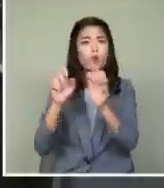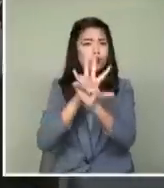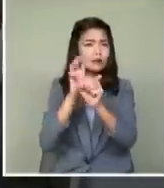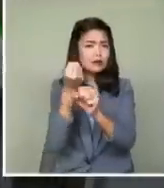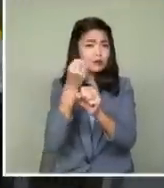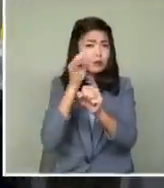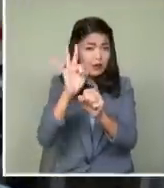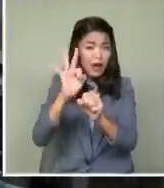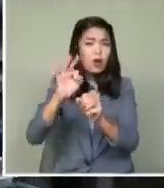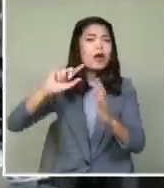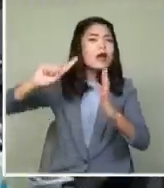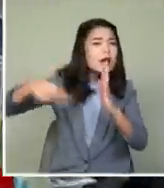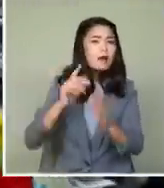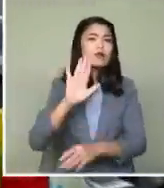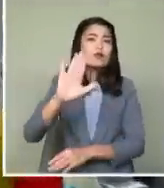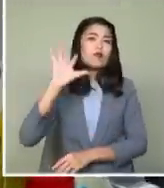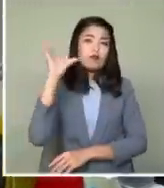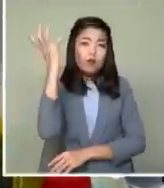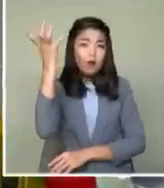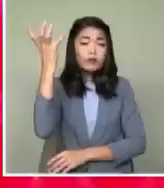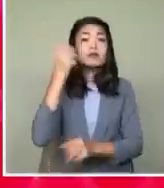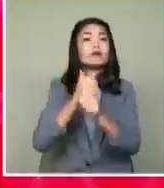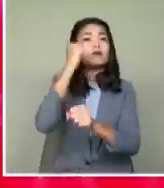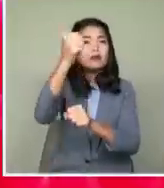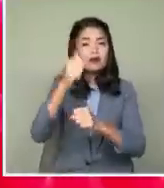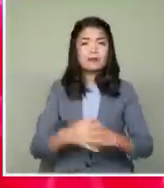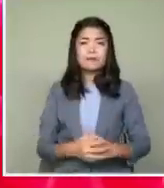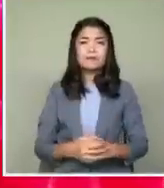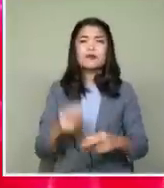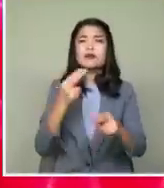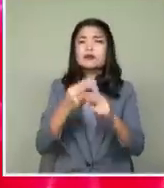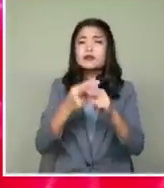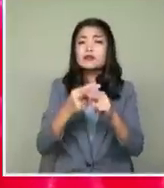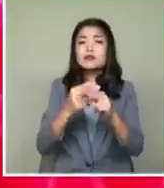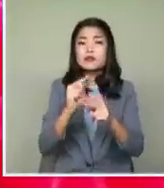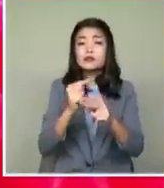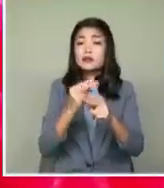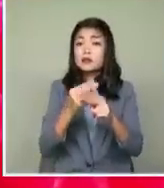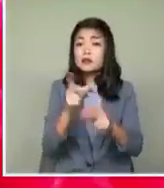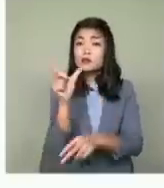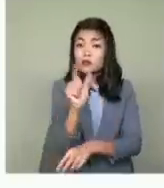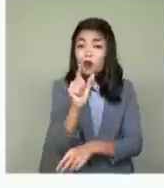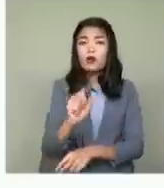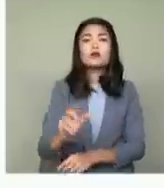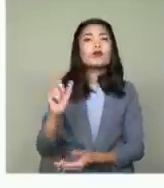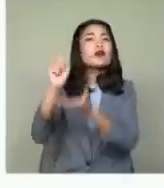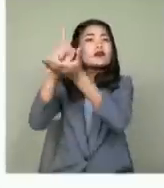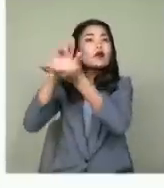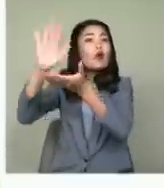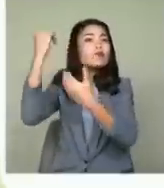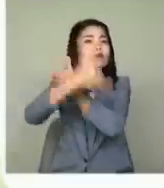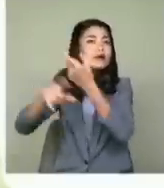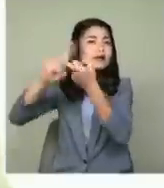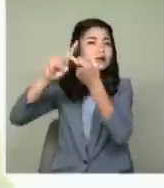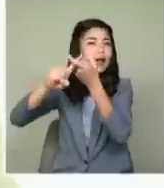จ้าแรกของโลกได้สำเร็จแล้วนะครับโดยใช้ชื่อว่า Sputnik 5 Sputnik นี่คงจำกันได้เป็นชื่อของดาวเทียมที่รัสเซียเนี่ยเขา